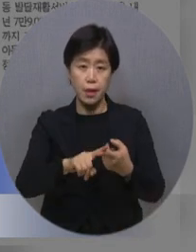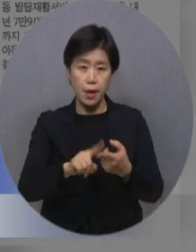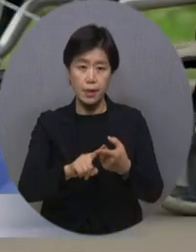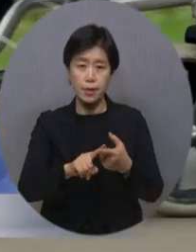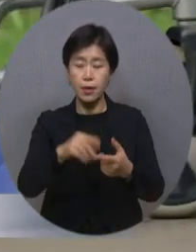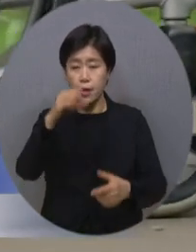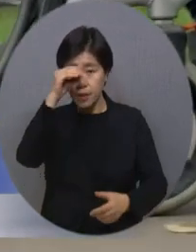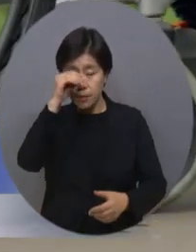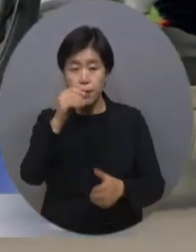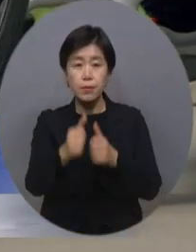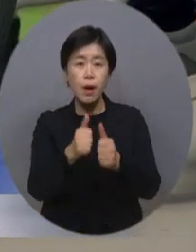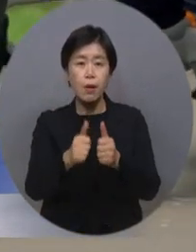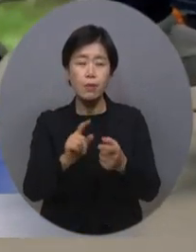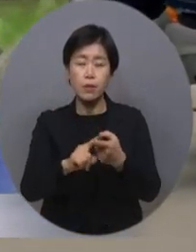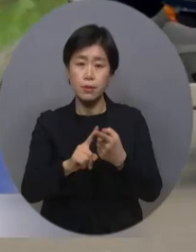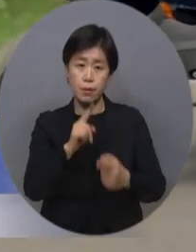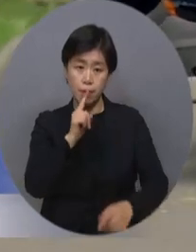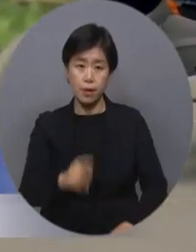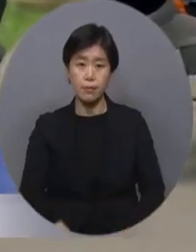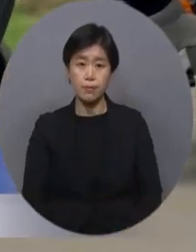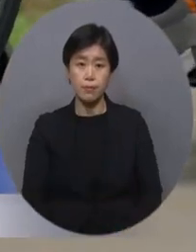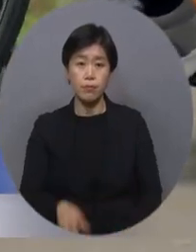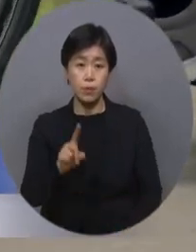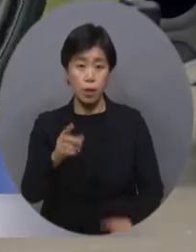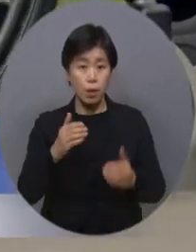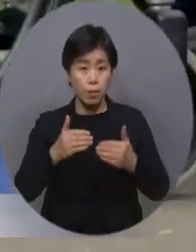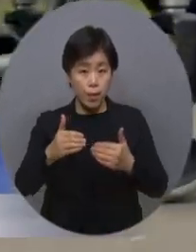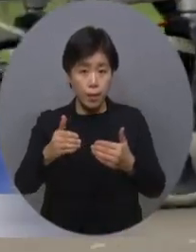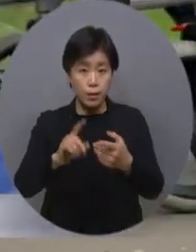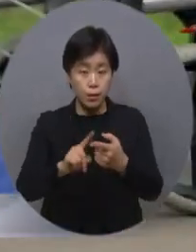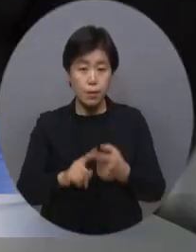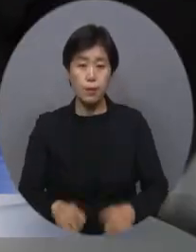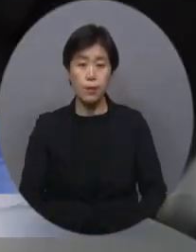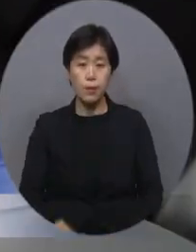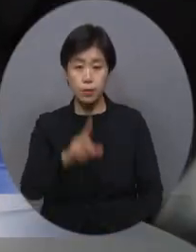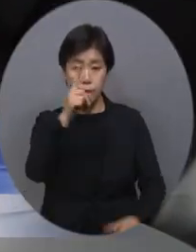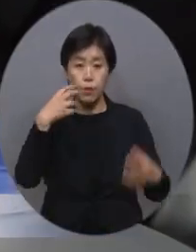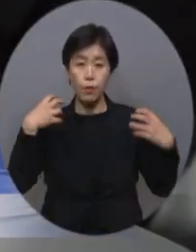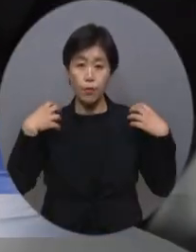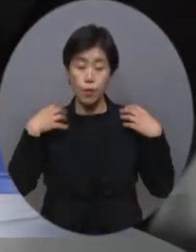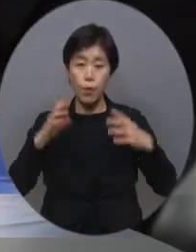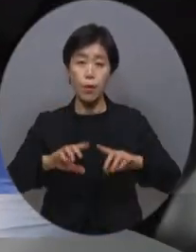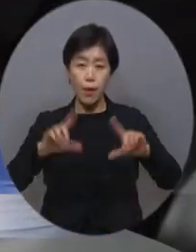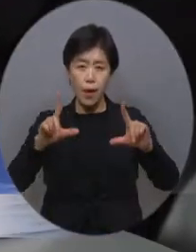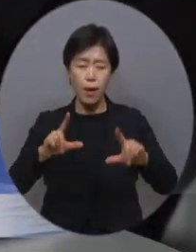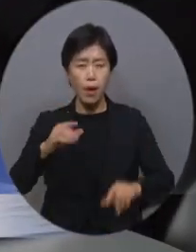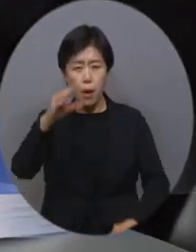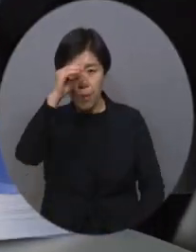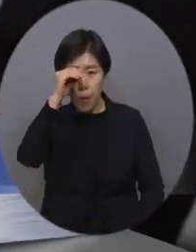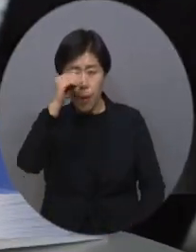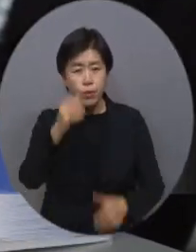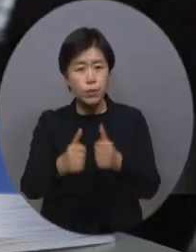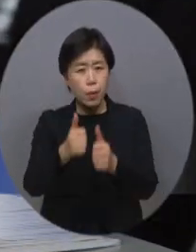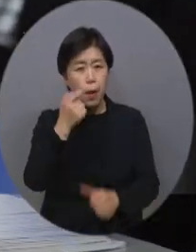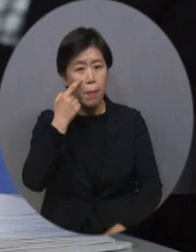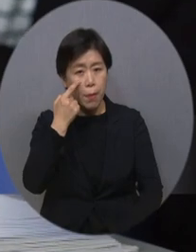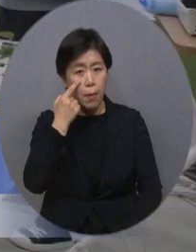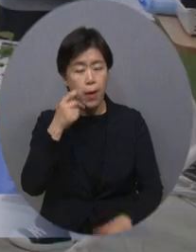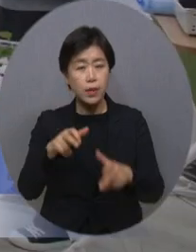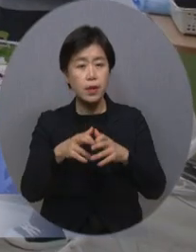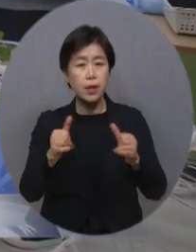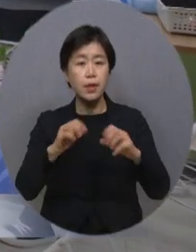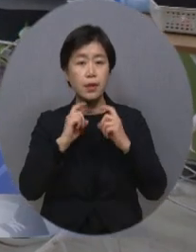논의했습니다 이날 보고된 추진 방향을 토대로 정부는 올해 모의 적용 연구를 거쳐 장애인 개인